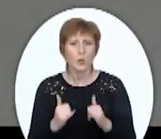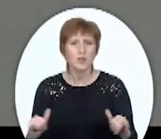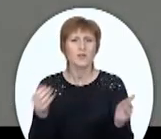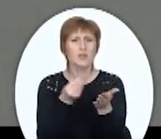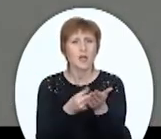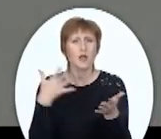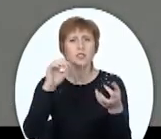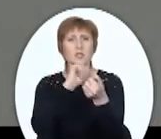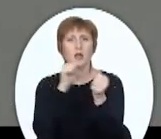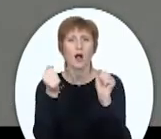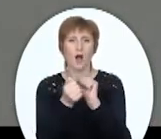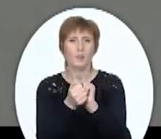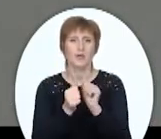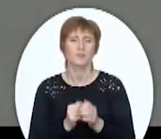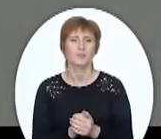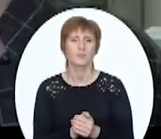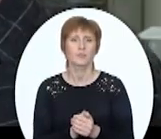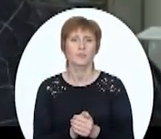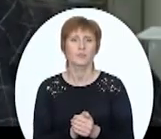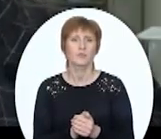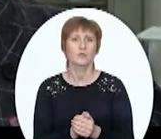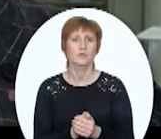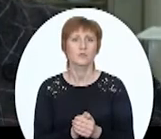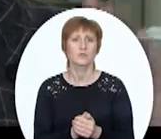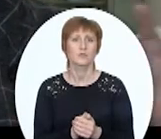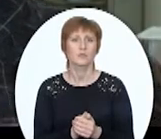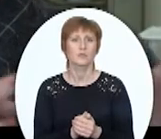удивительные драгоценные камни,